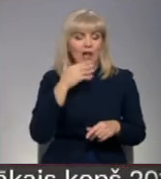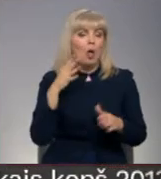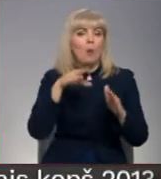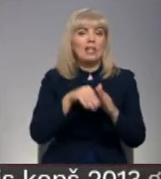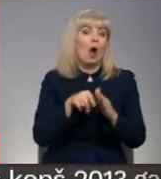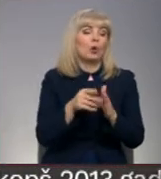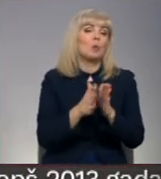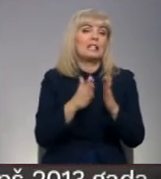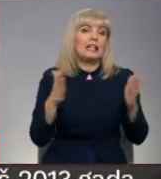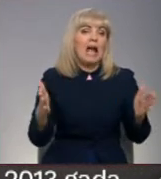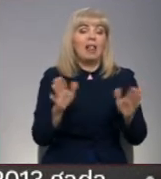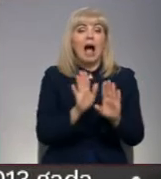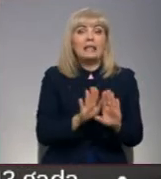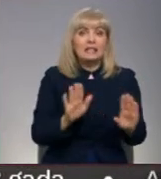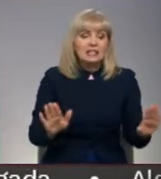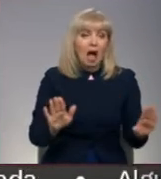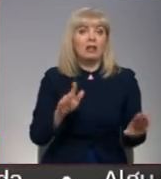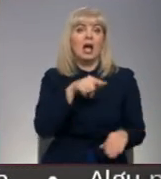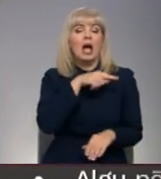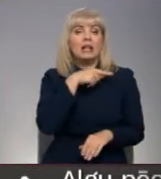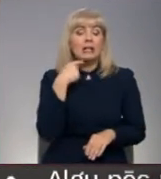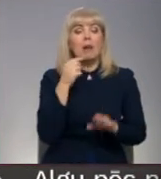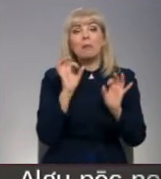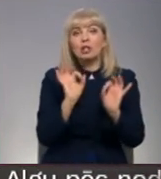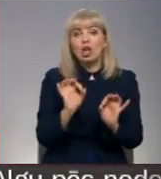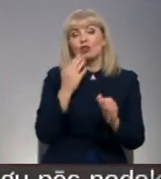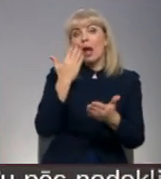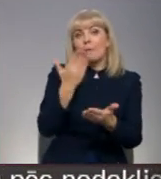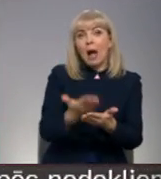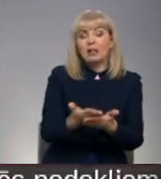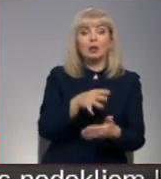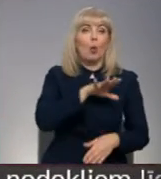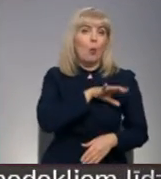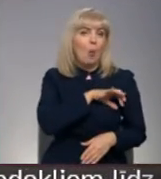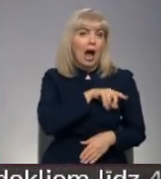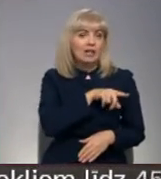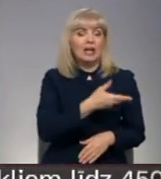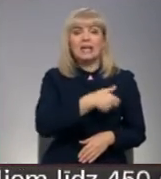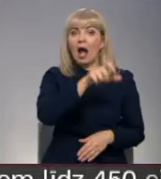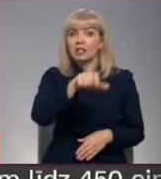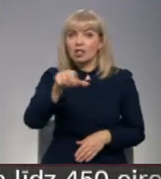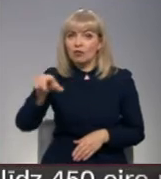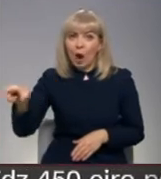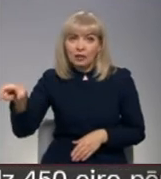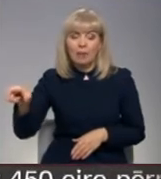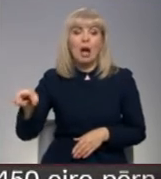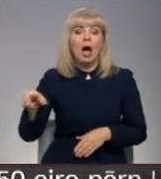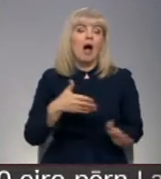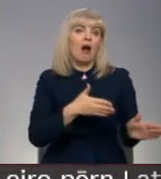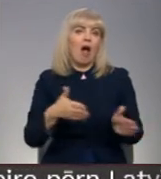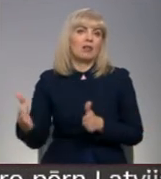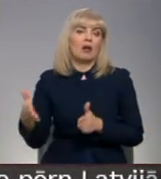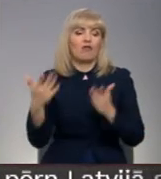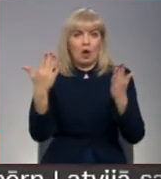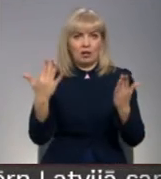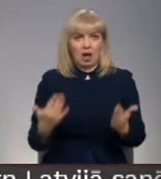bet tāpēc mēs ļoti gribējām tieši parādīt Ogrē, Ogres iedzīvotājiem gatavo rezultātu,